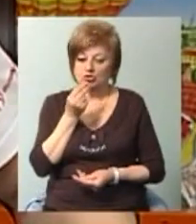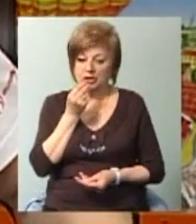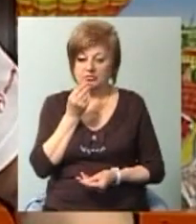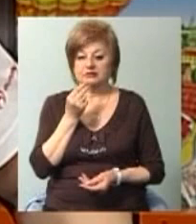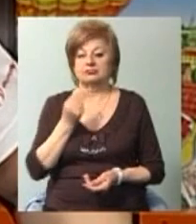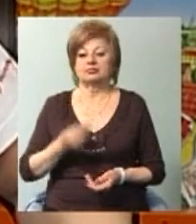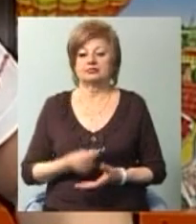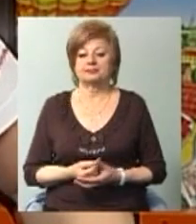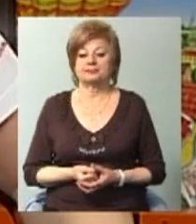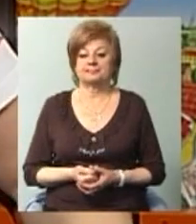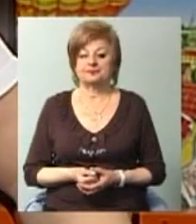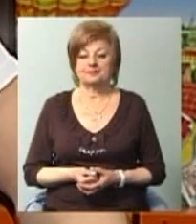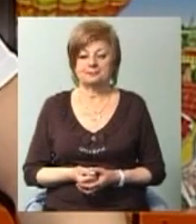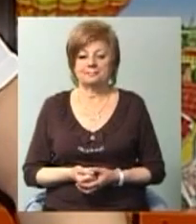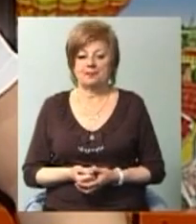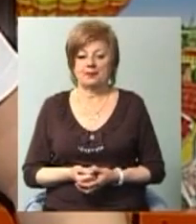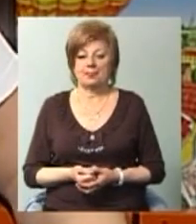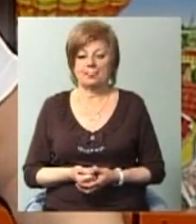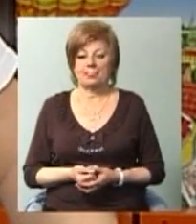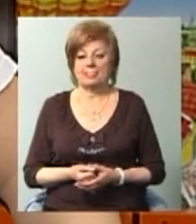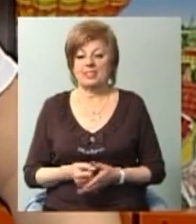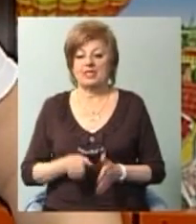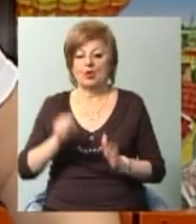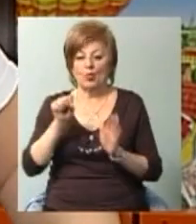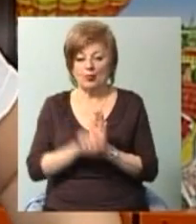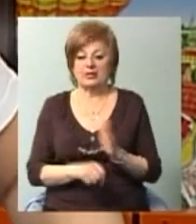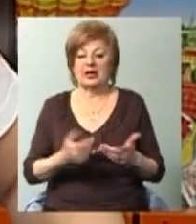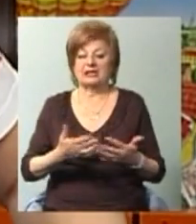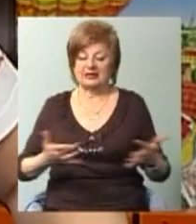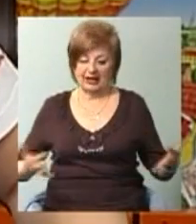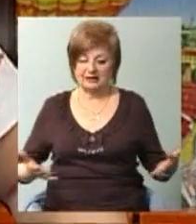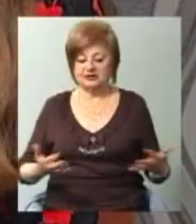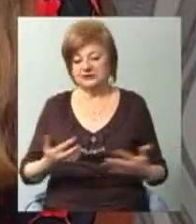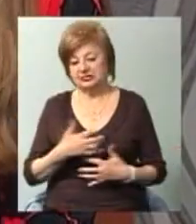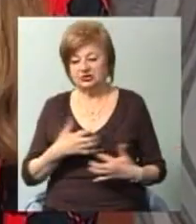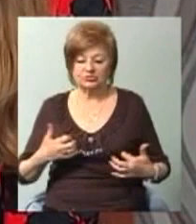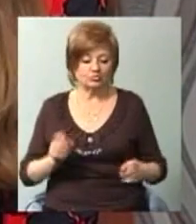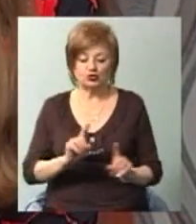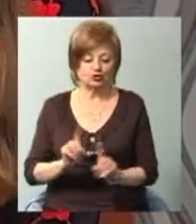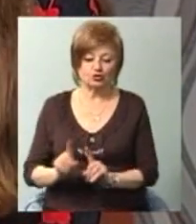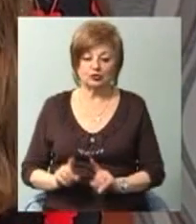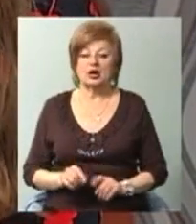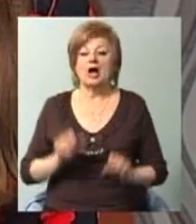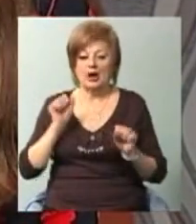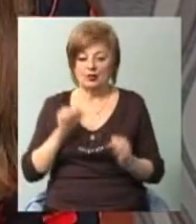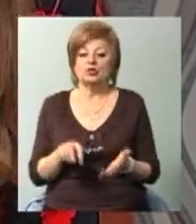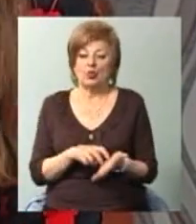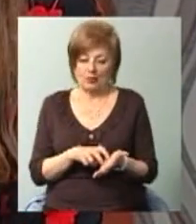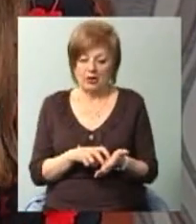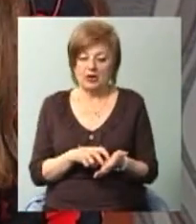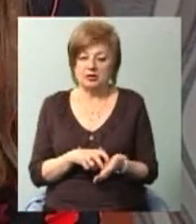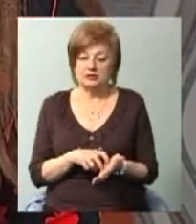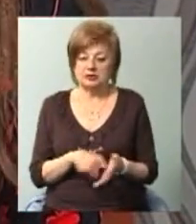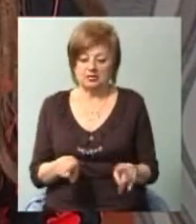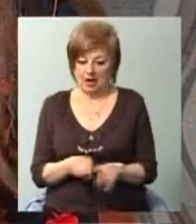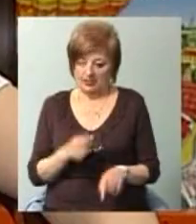убивають різних тварин. А як гадаєш, чи бояться хижаків ці коти? Вони ж